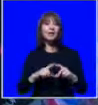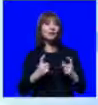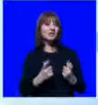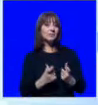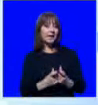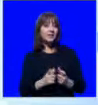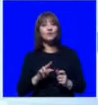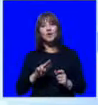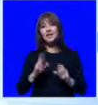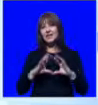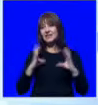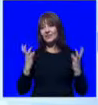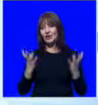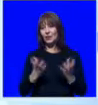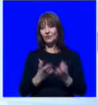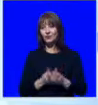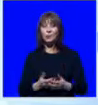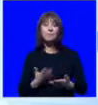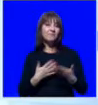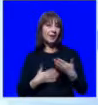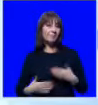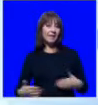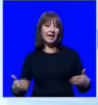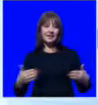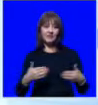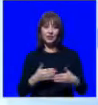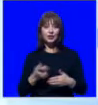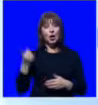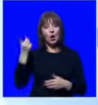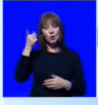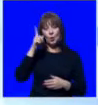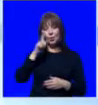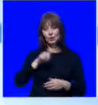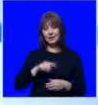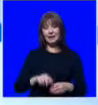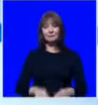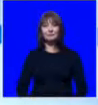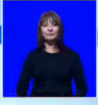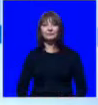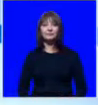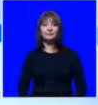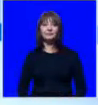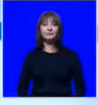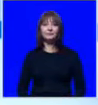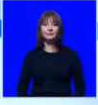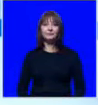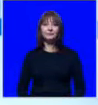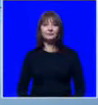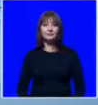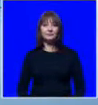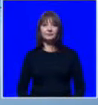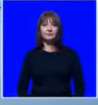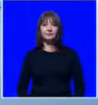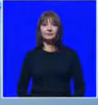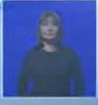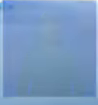такова. Така се разделяме тази вечер. До утре, веднага след новините в 18. Довиждане от екипа ни.